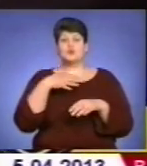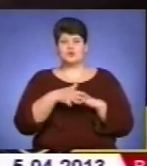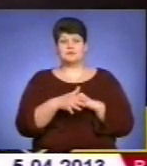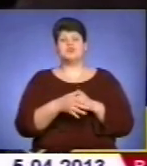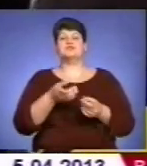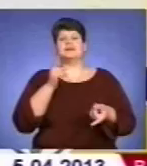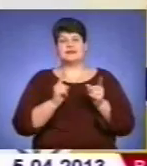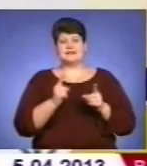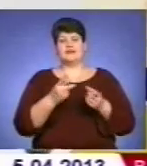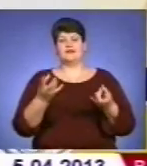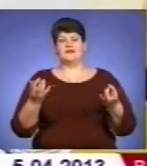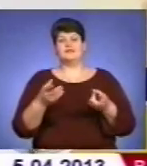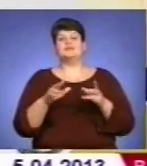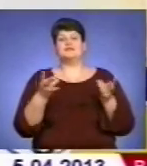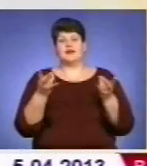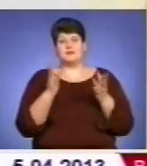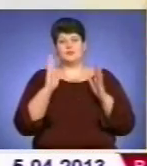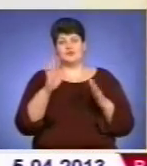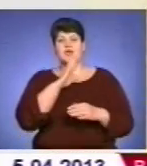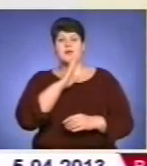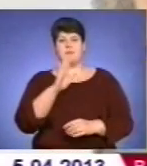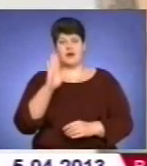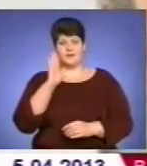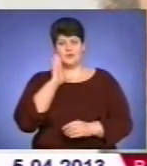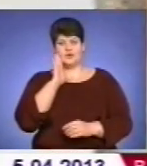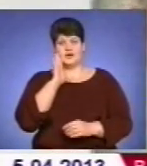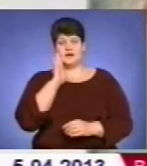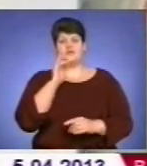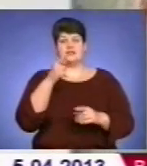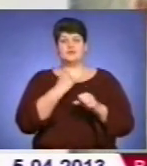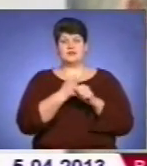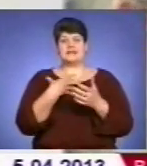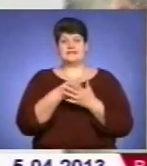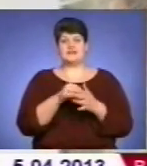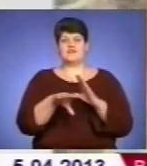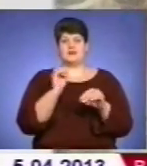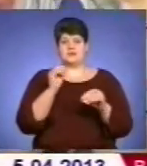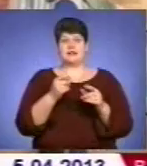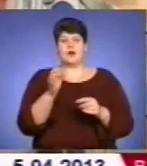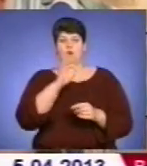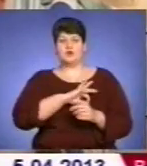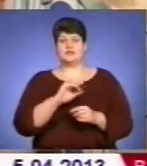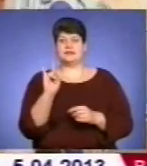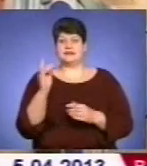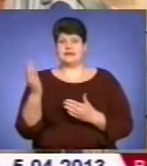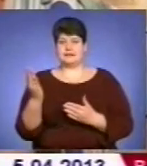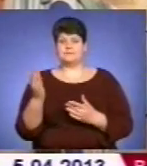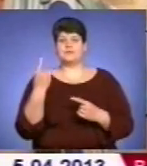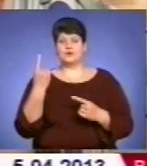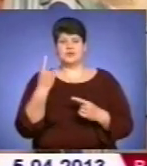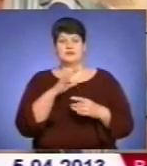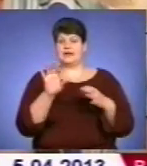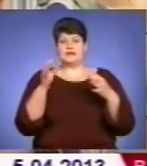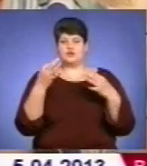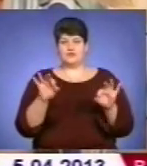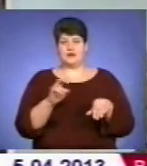істинне покликання жінки – бути матір'ю. Вони вже зробили свій вибір на користь дитини, адже одним не дозволяли